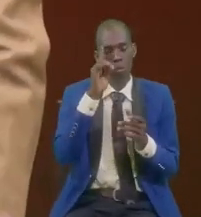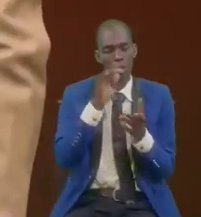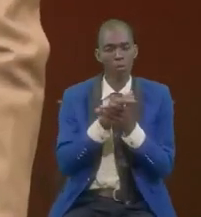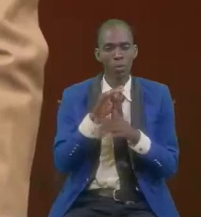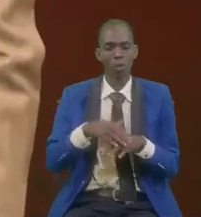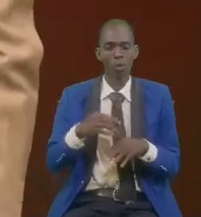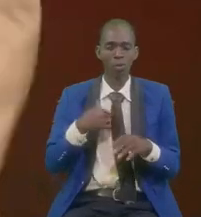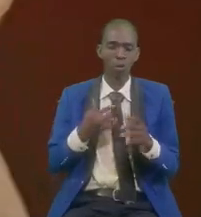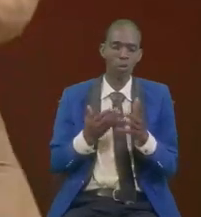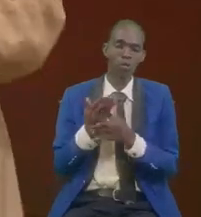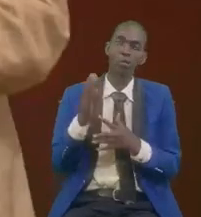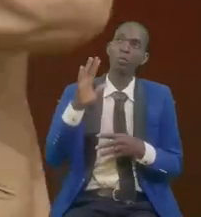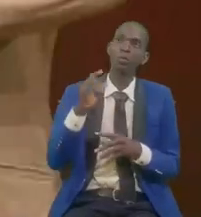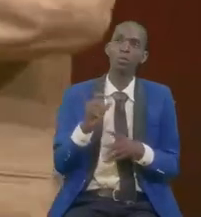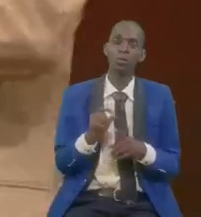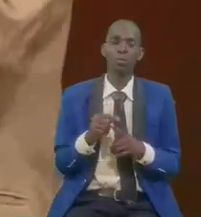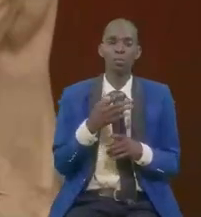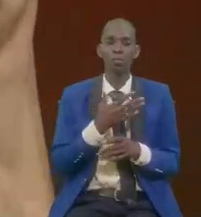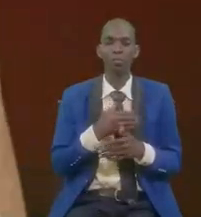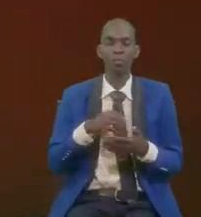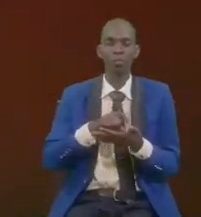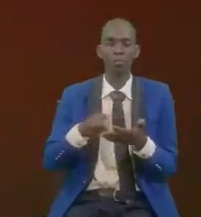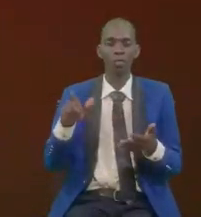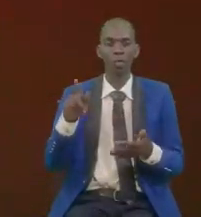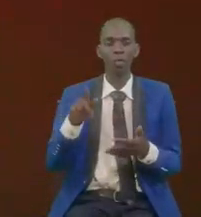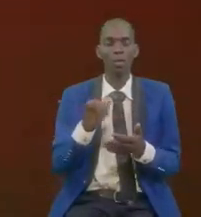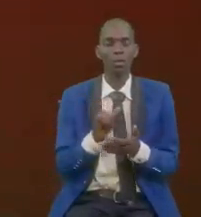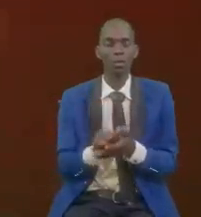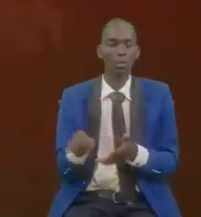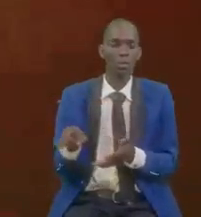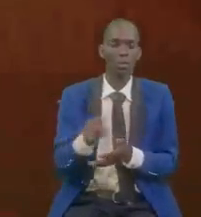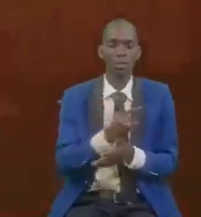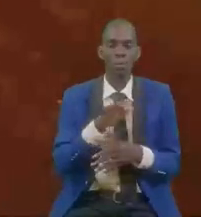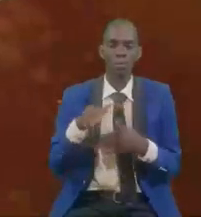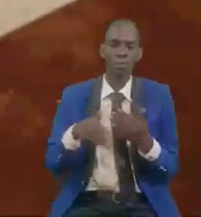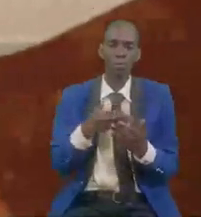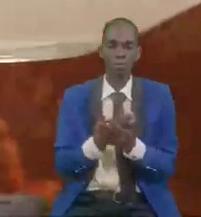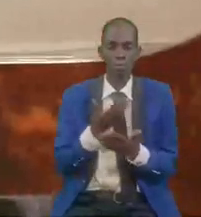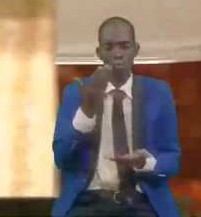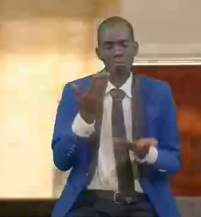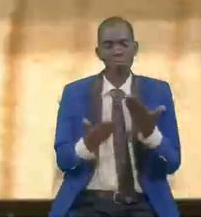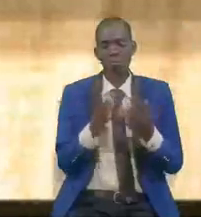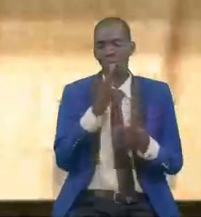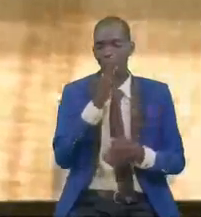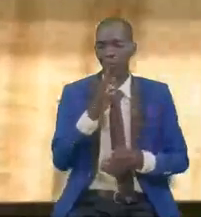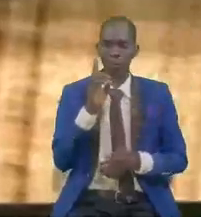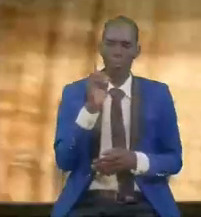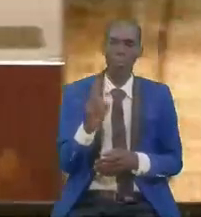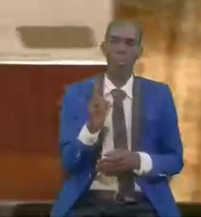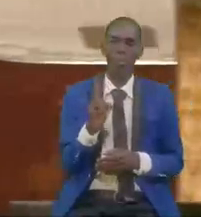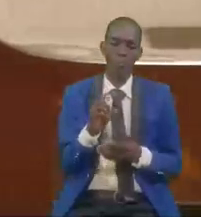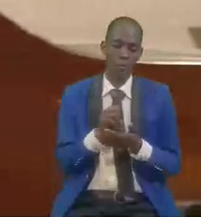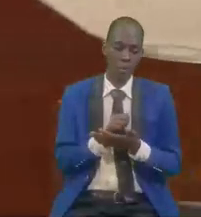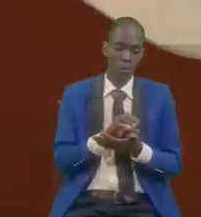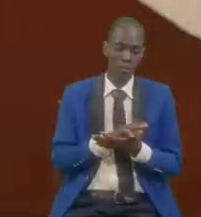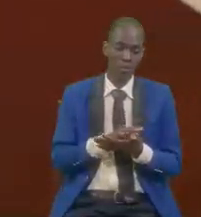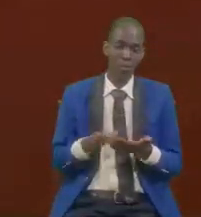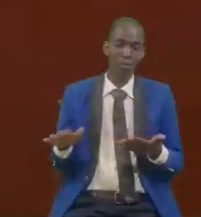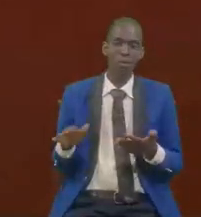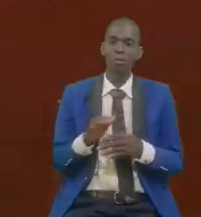parole. 21. Afin que tous soit un. La